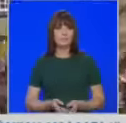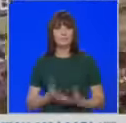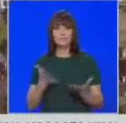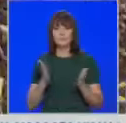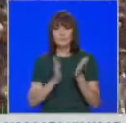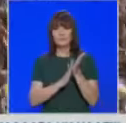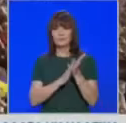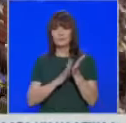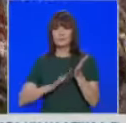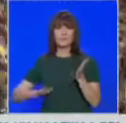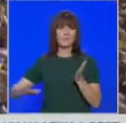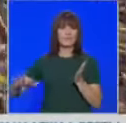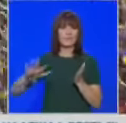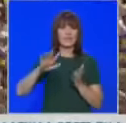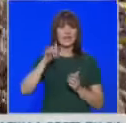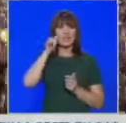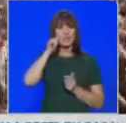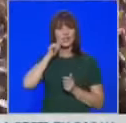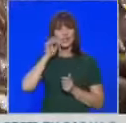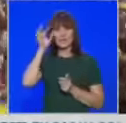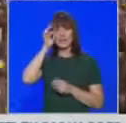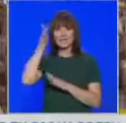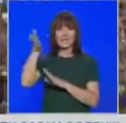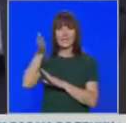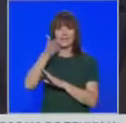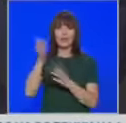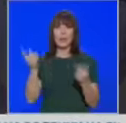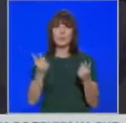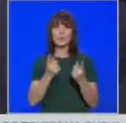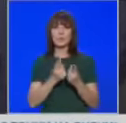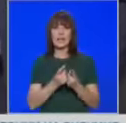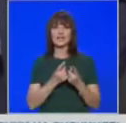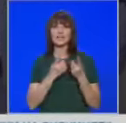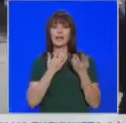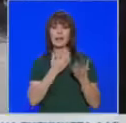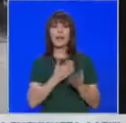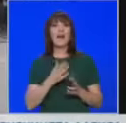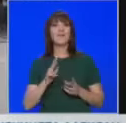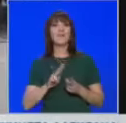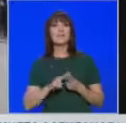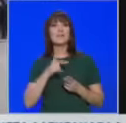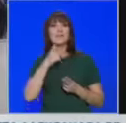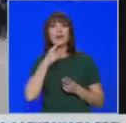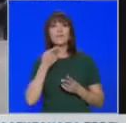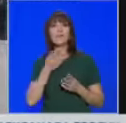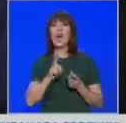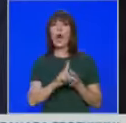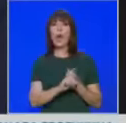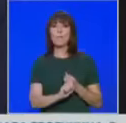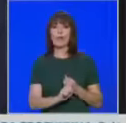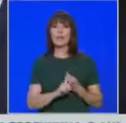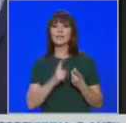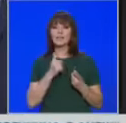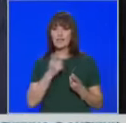Бурни овации с развети синьо-жълти флагове посрещнаха Володимир Зеленски в Копенхаген. Пред множеството той заяви, че с